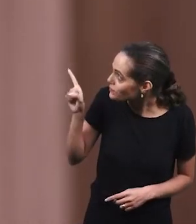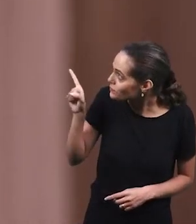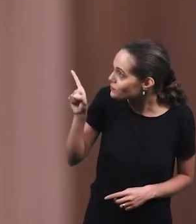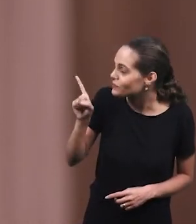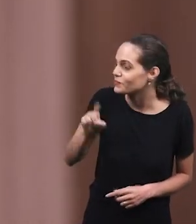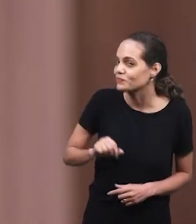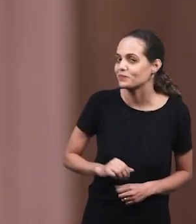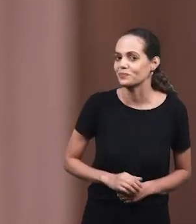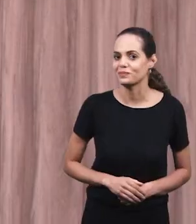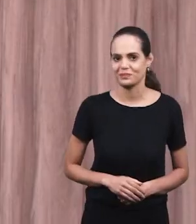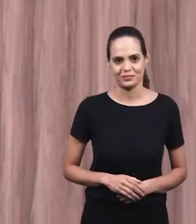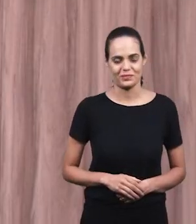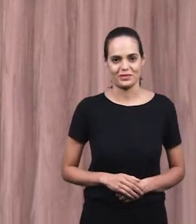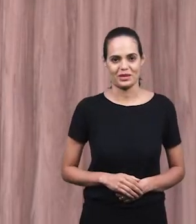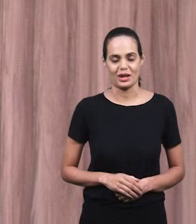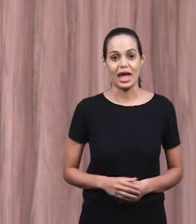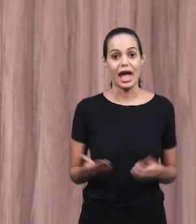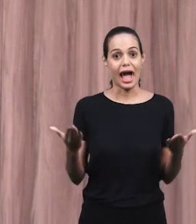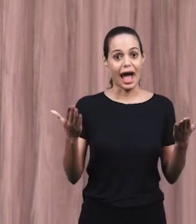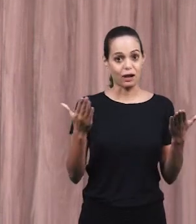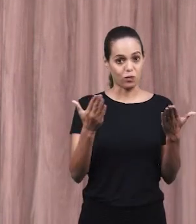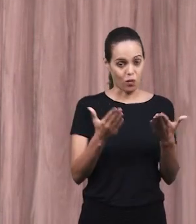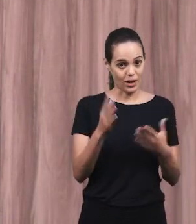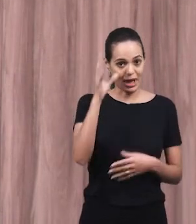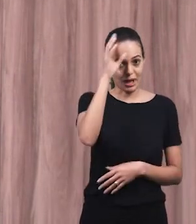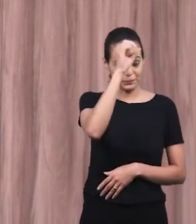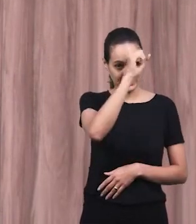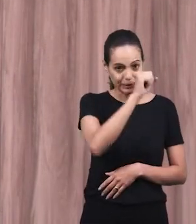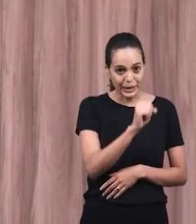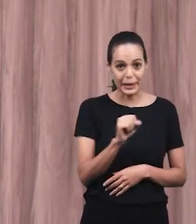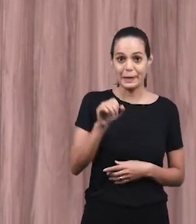Et aussi, nous allons apprendre Mi septième.